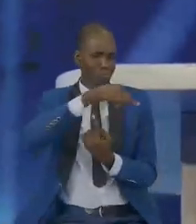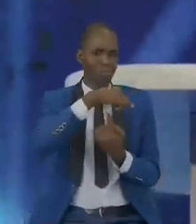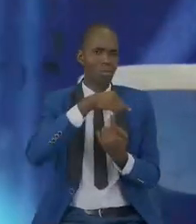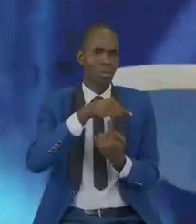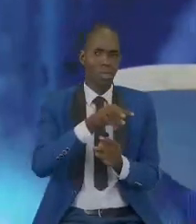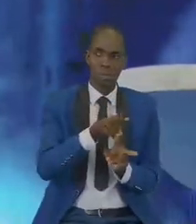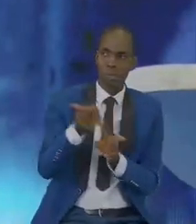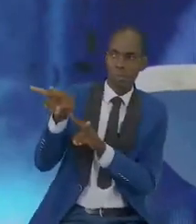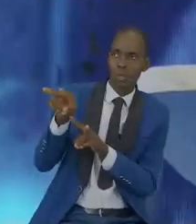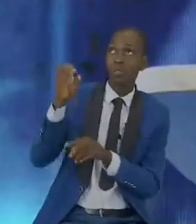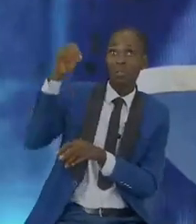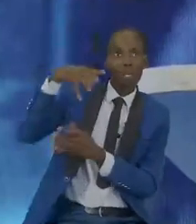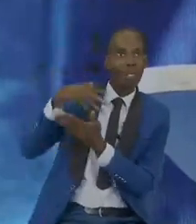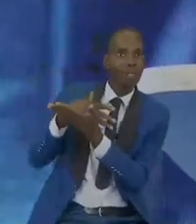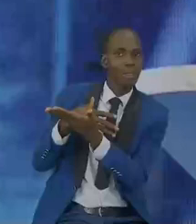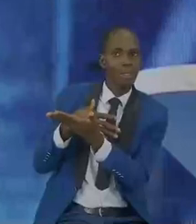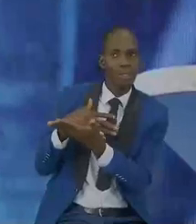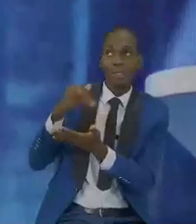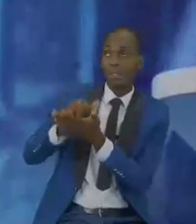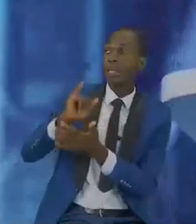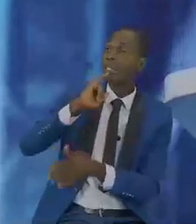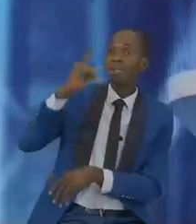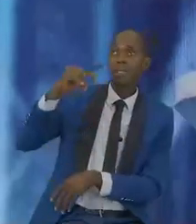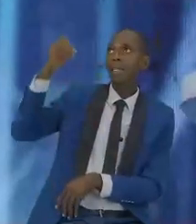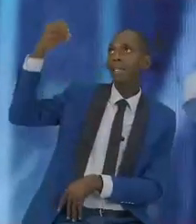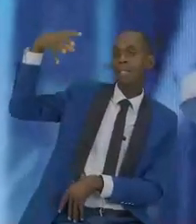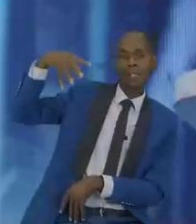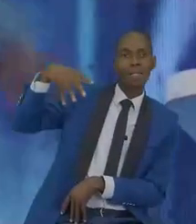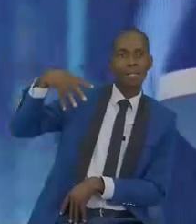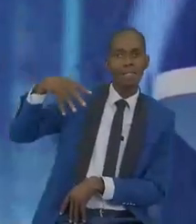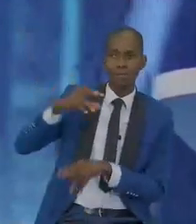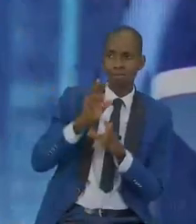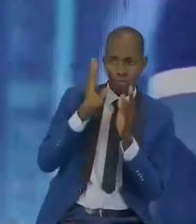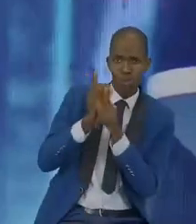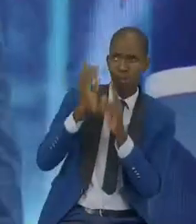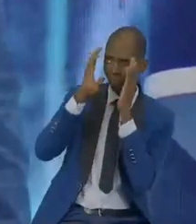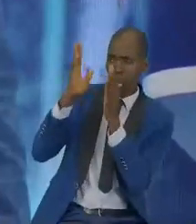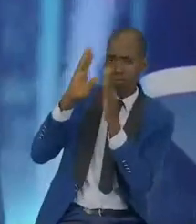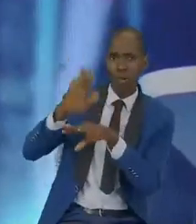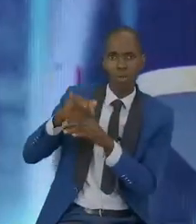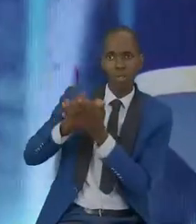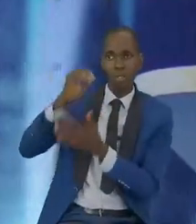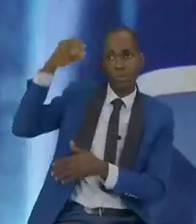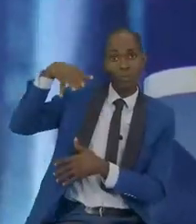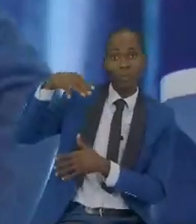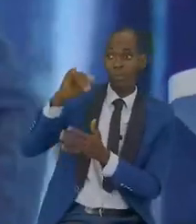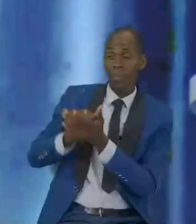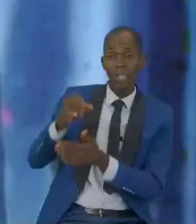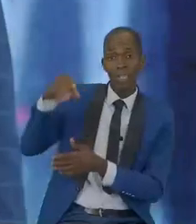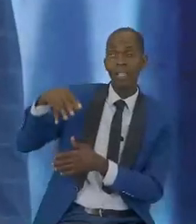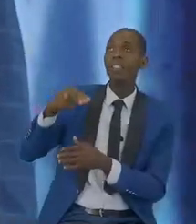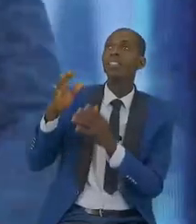que changez, faites votre face. Regarde la lumière là. C'est la lumière. Continue de regarder la